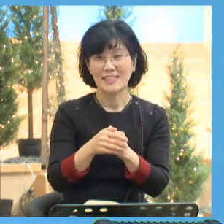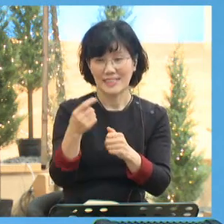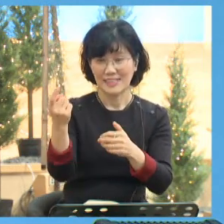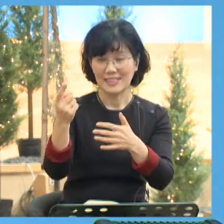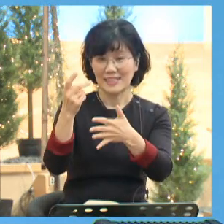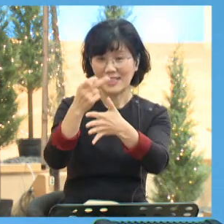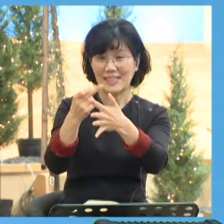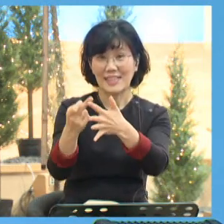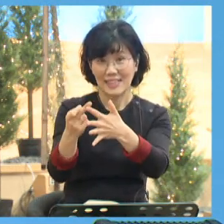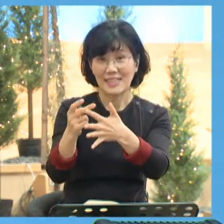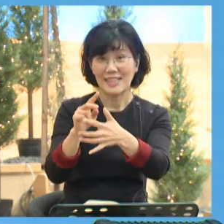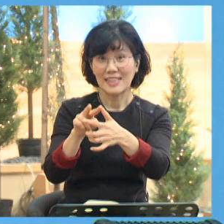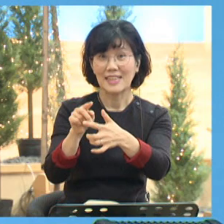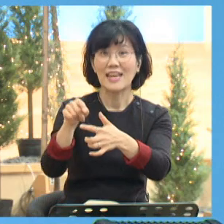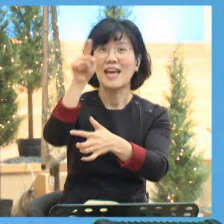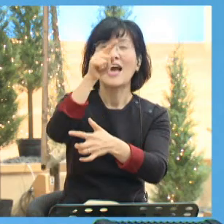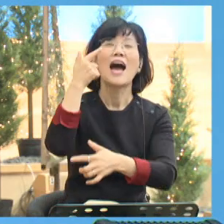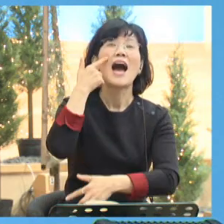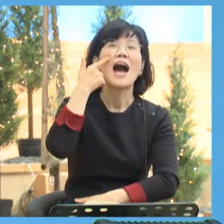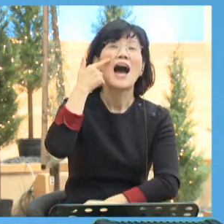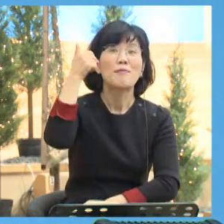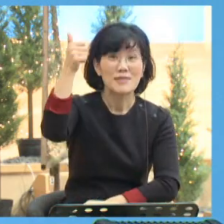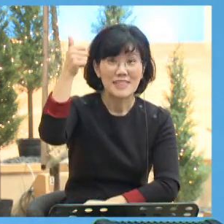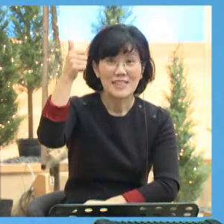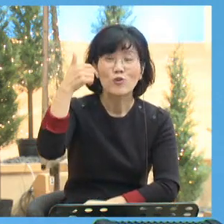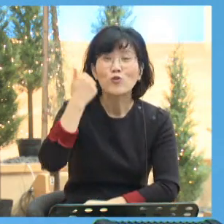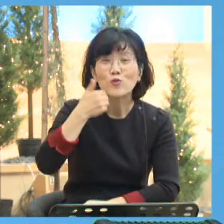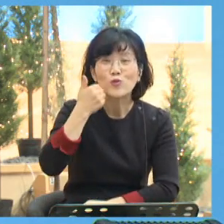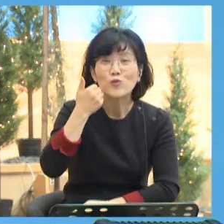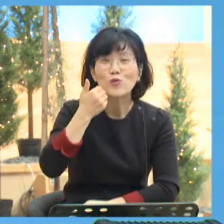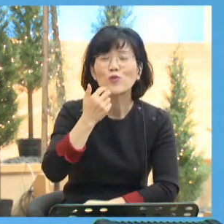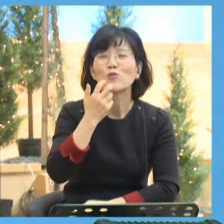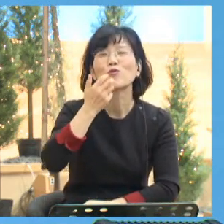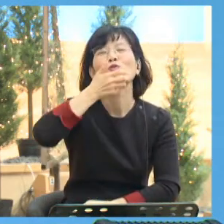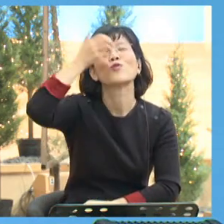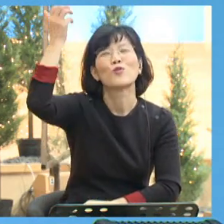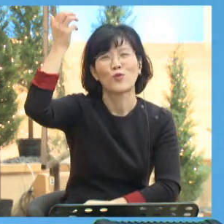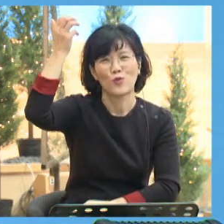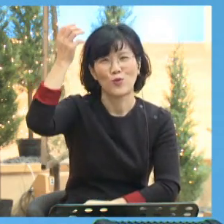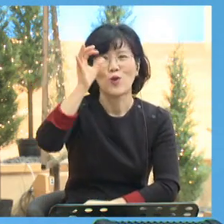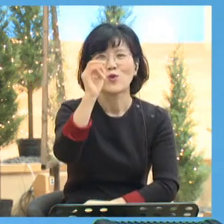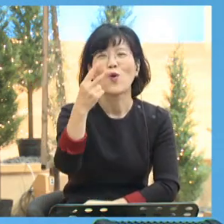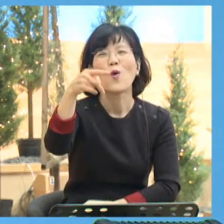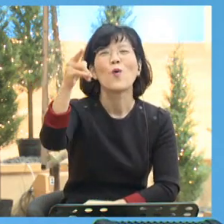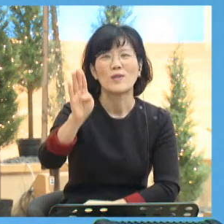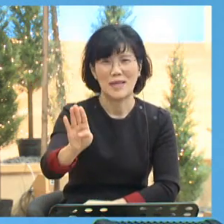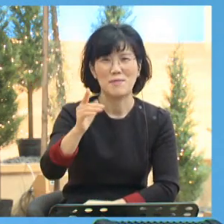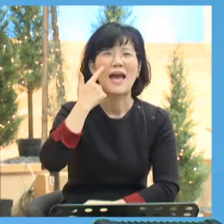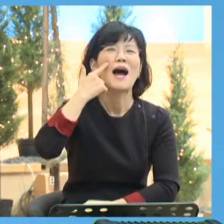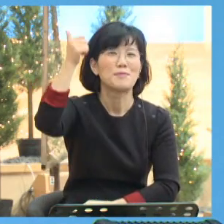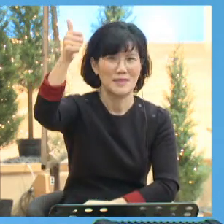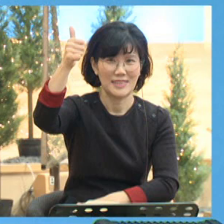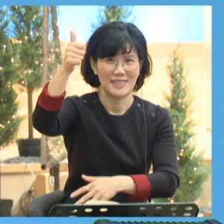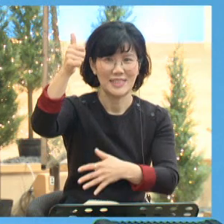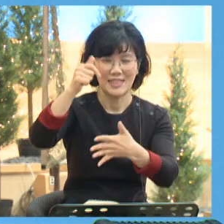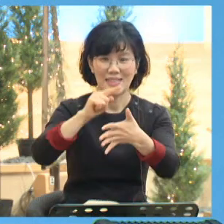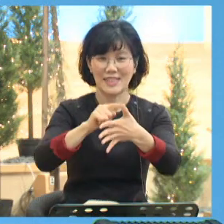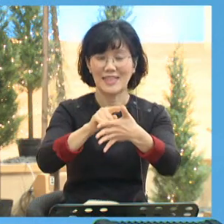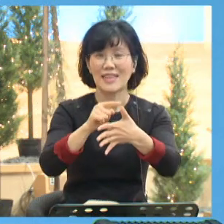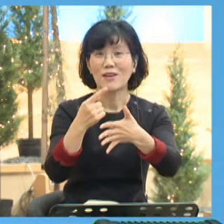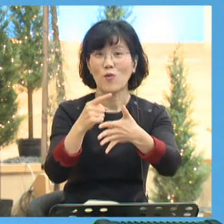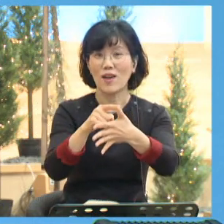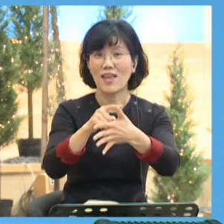요셉에게 두 아들이 있었습니다 도와 드리 누구냐 문화 3 와 내부 라이 문화 3가 장자 하였어요